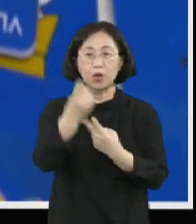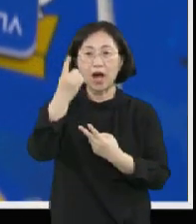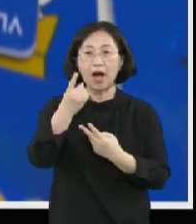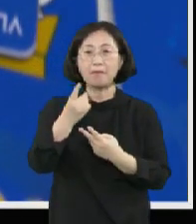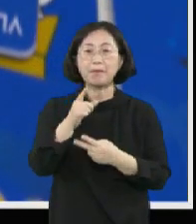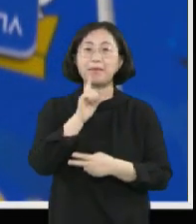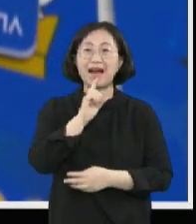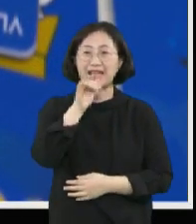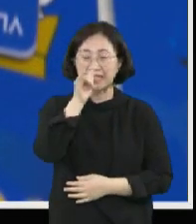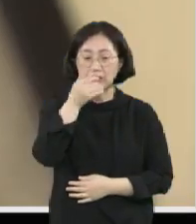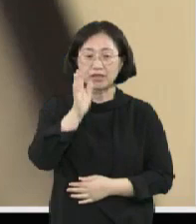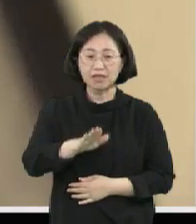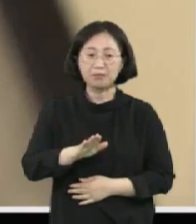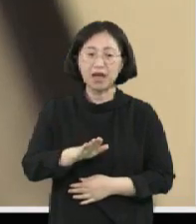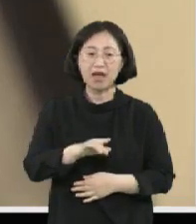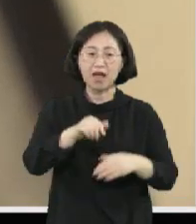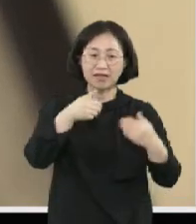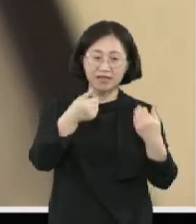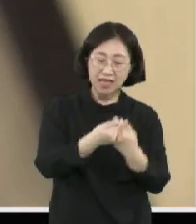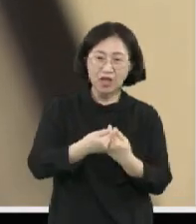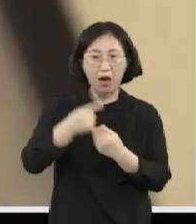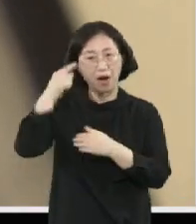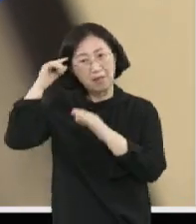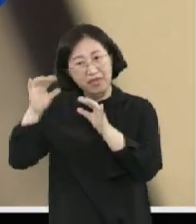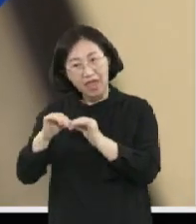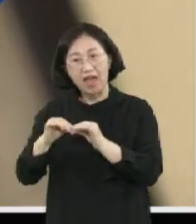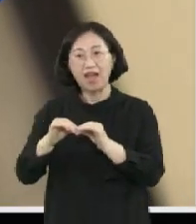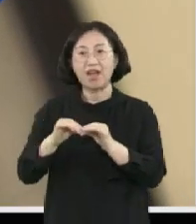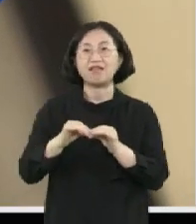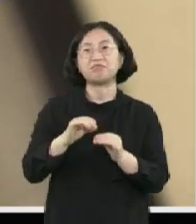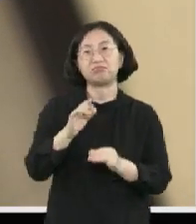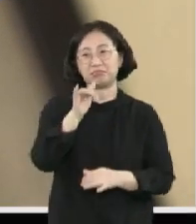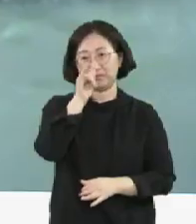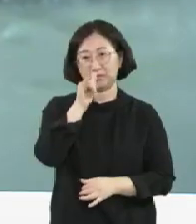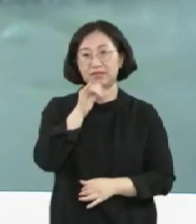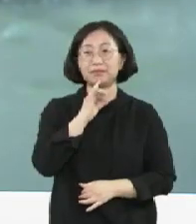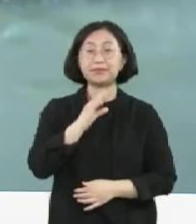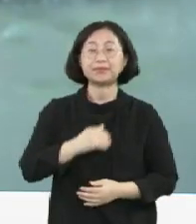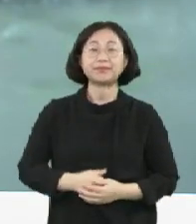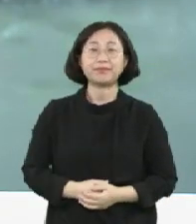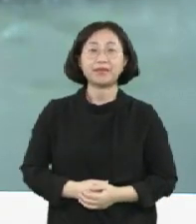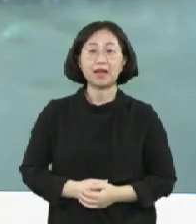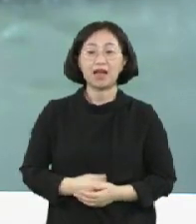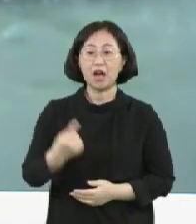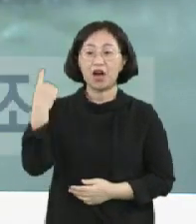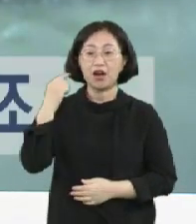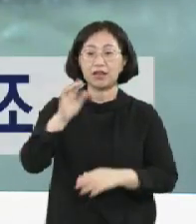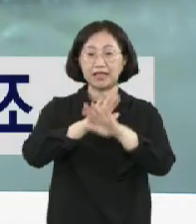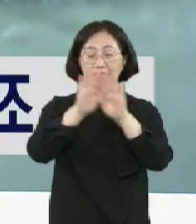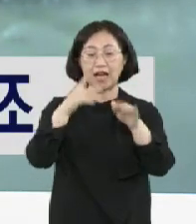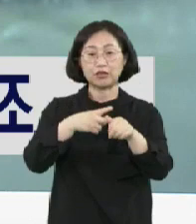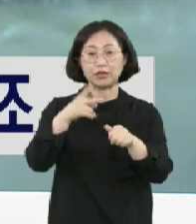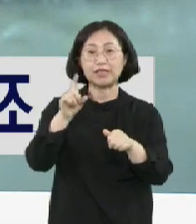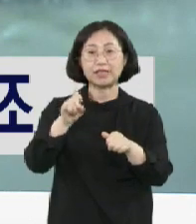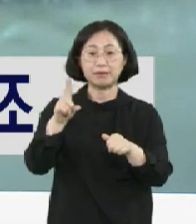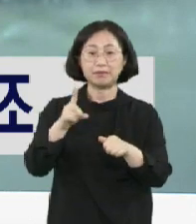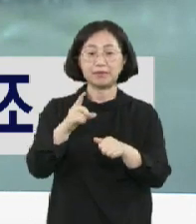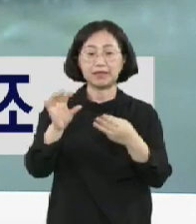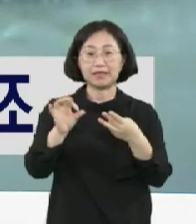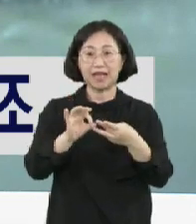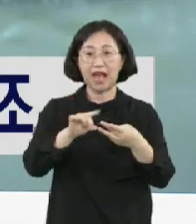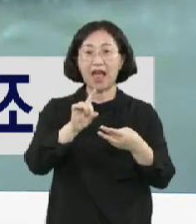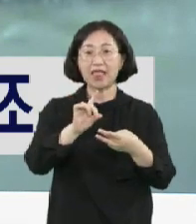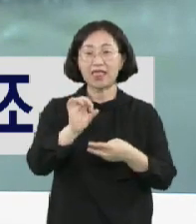여전히 평행선만 달리고 있습니다. TJB 장석영입니다. 어제나 2시 11분쯤 충남